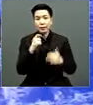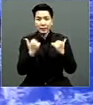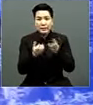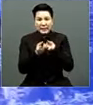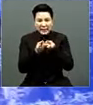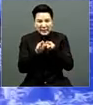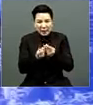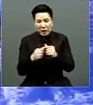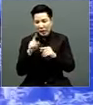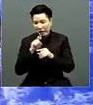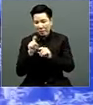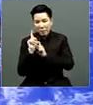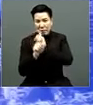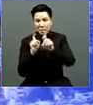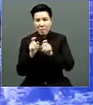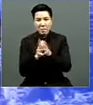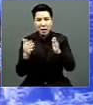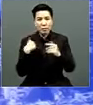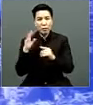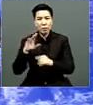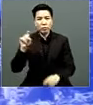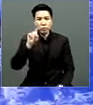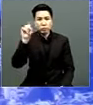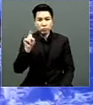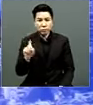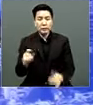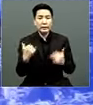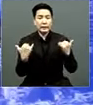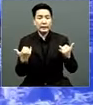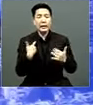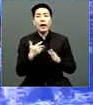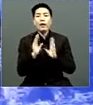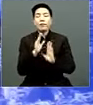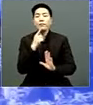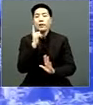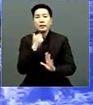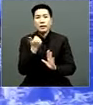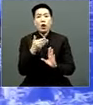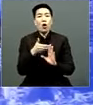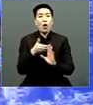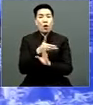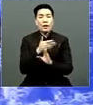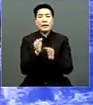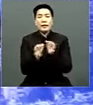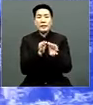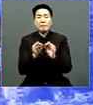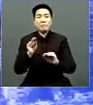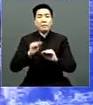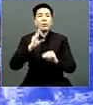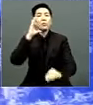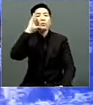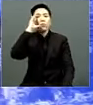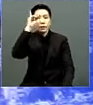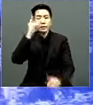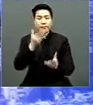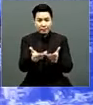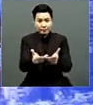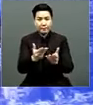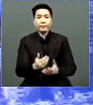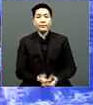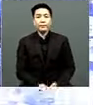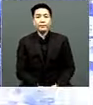เอียดมากแล้วก็เยอะมากอาจจะยังมีข้อสงสัยแต่อยากให้ทิ้งท้ายไว้ก่อนที่เราจะมีการชี้แจงเพิ่มเติมในวันพรุ่งนี้เรียนเชิญค่ะ